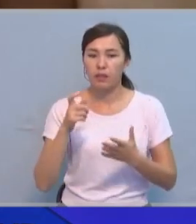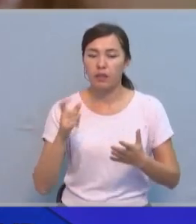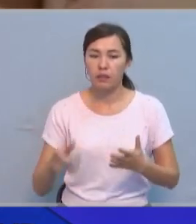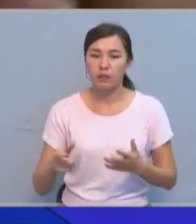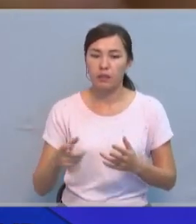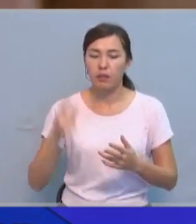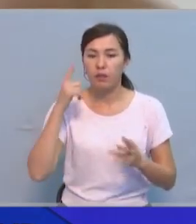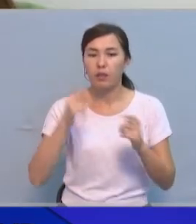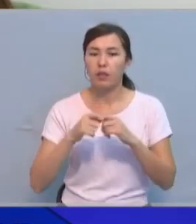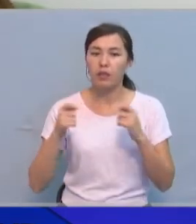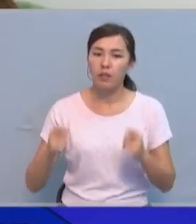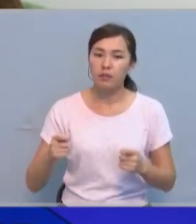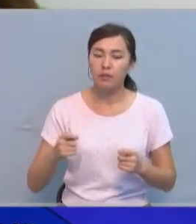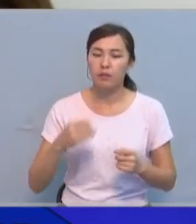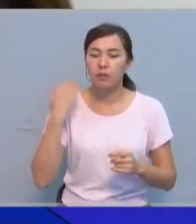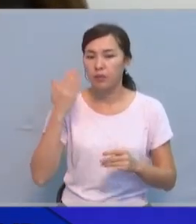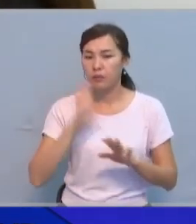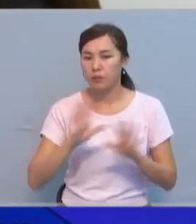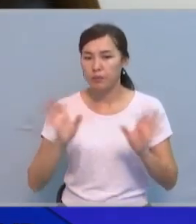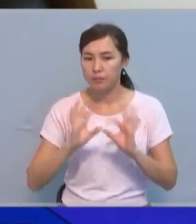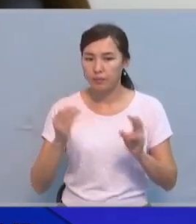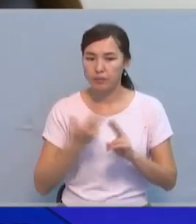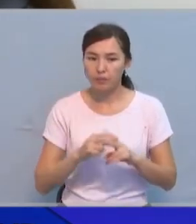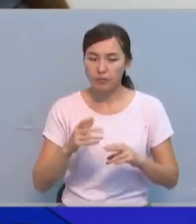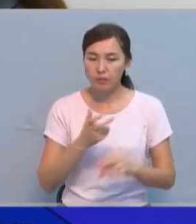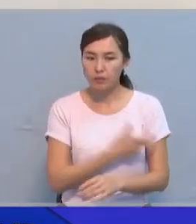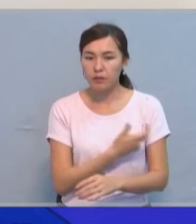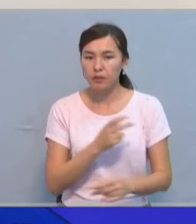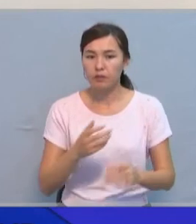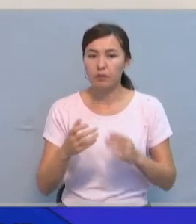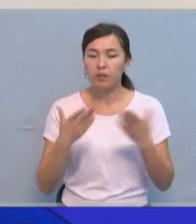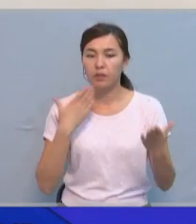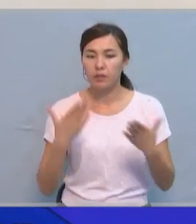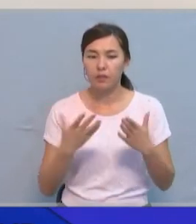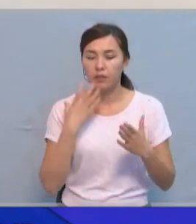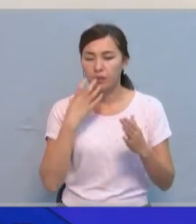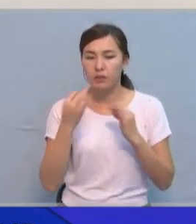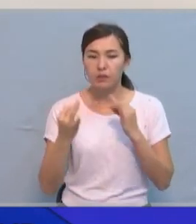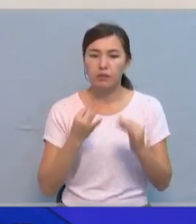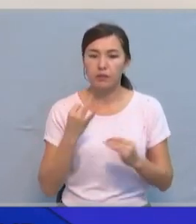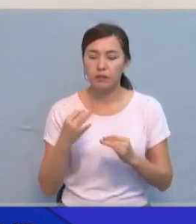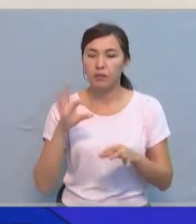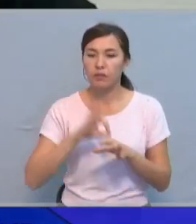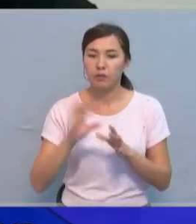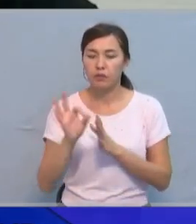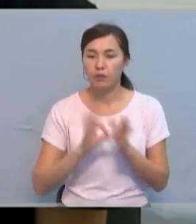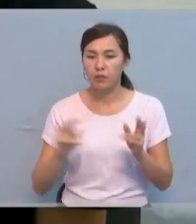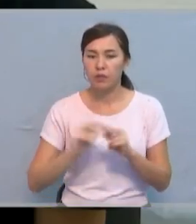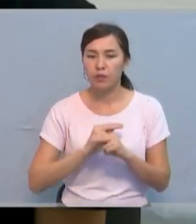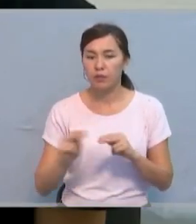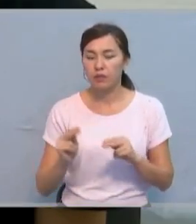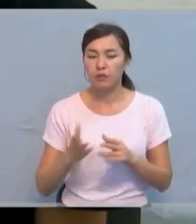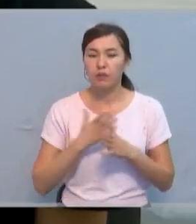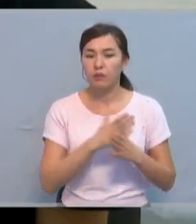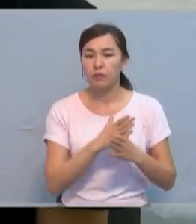жастар ойын ашық, қысылмай жеткізе алады. Бұл арқылы дәрігер мен пациент арасында жылы мәміле орнап, аурудың жылдам жазылуына сеп